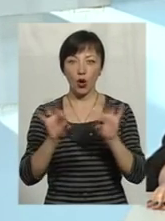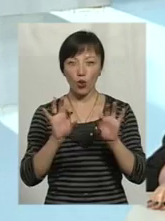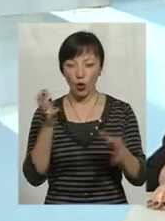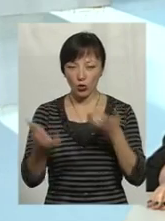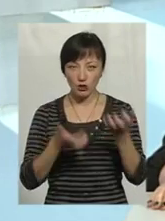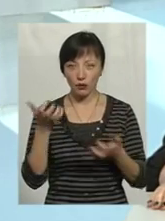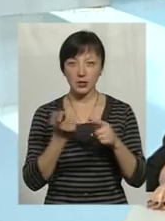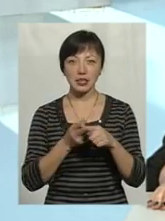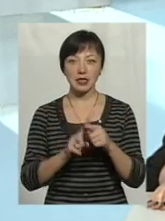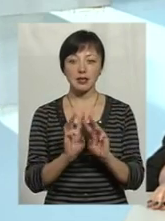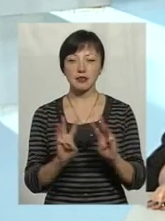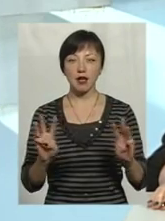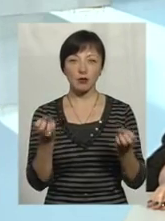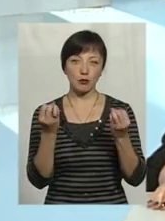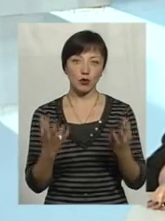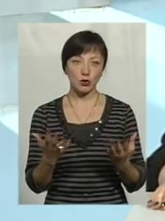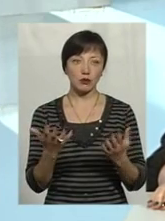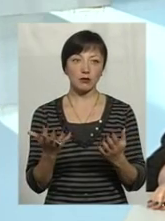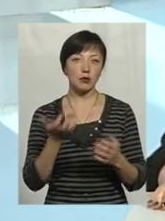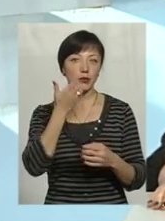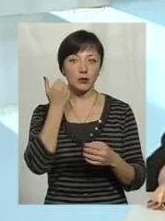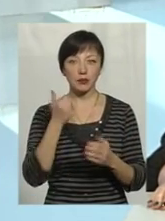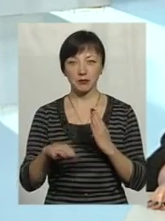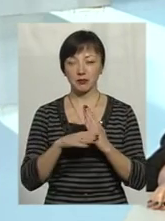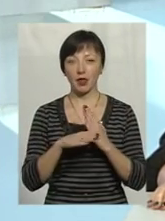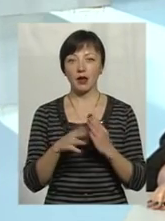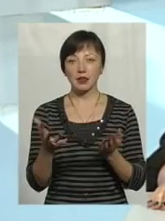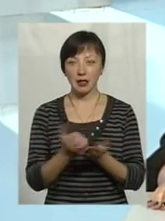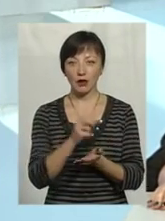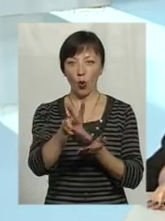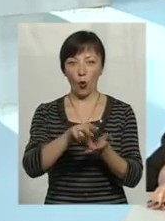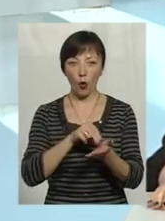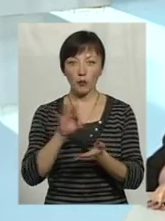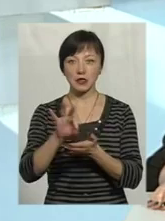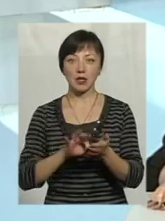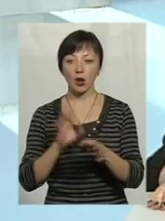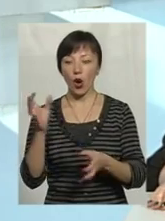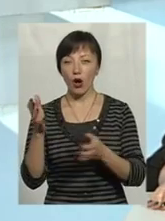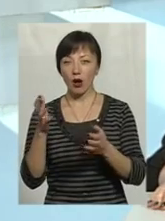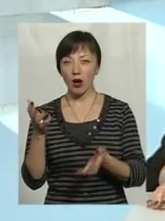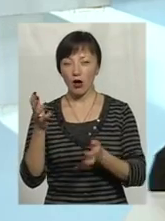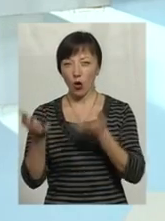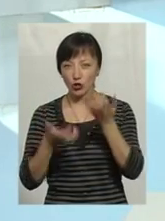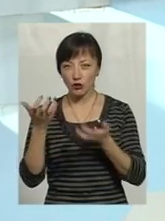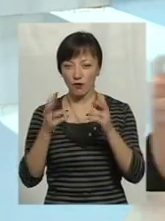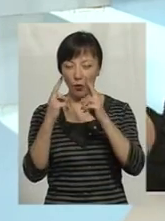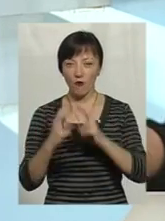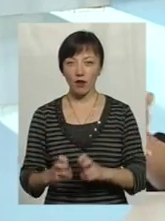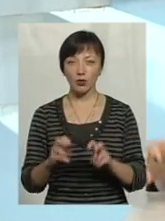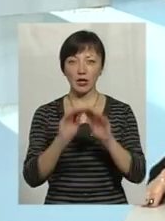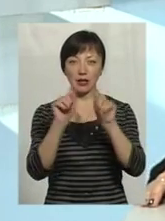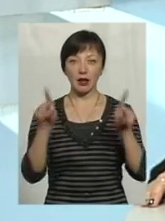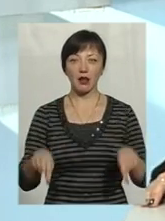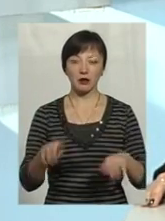і зараз цей сайт, він просто вирушає. Там можна знайти і копію зразу, і розшифровану декларацію, і зробити таку